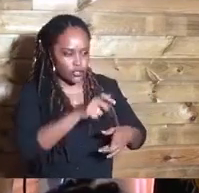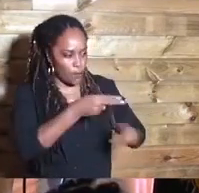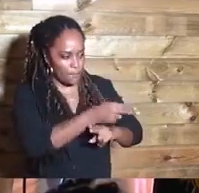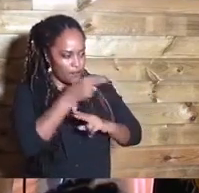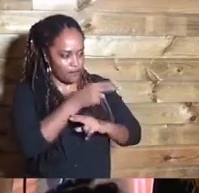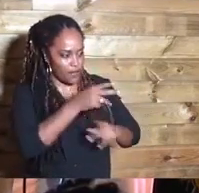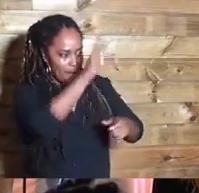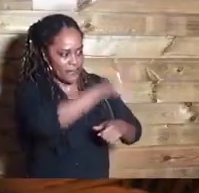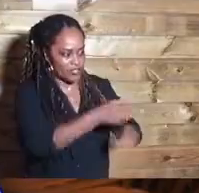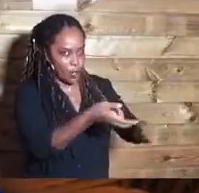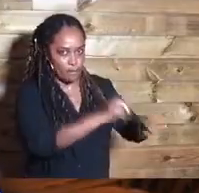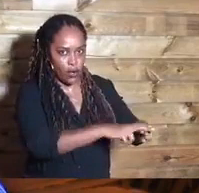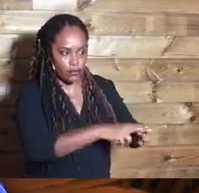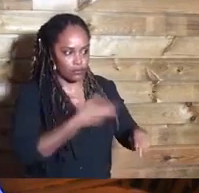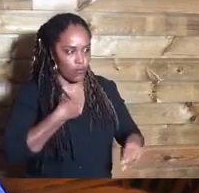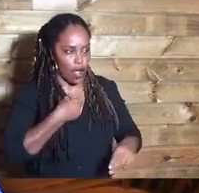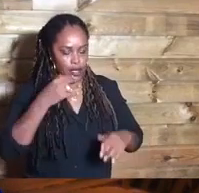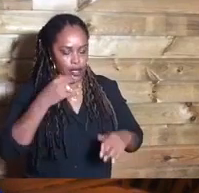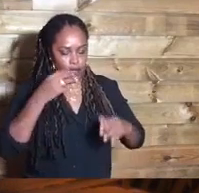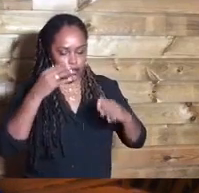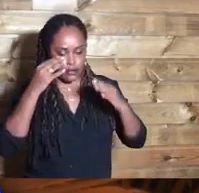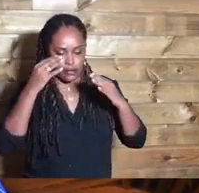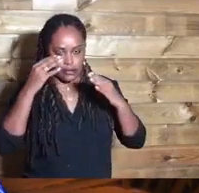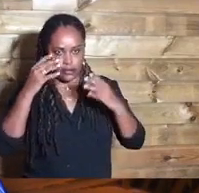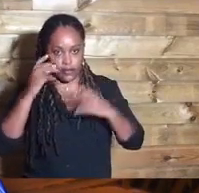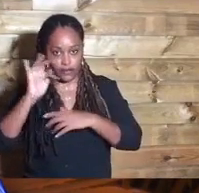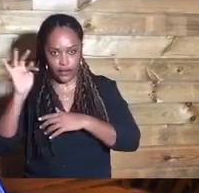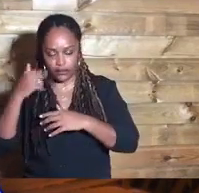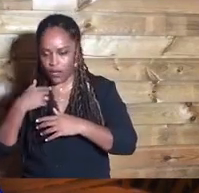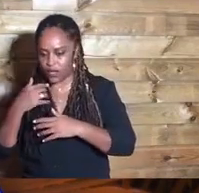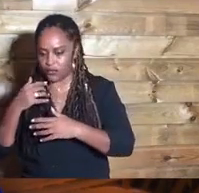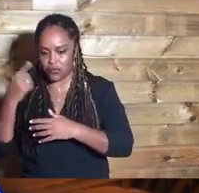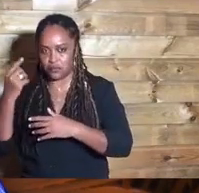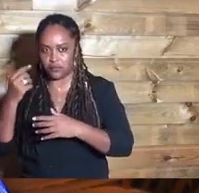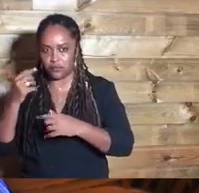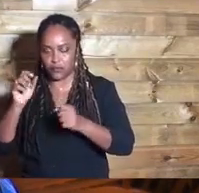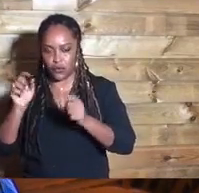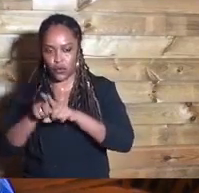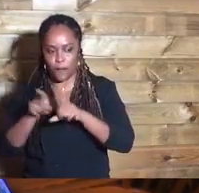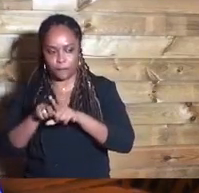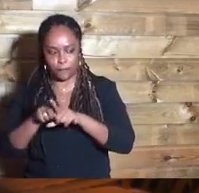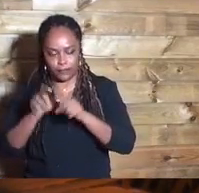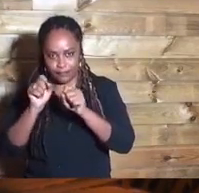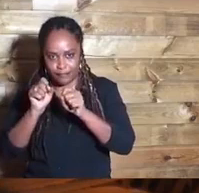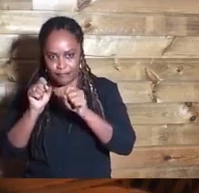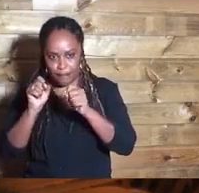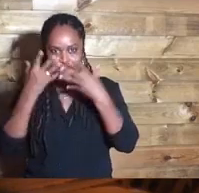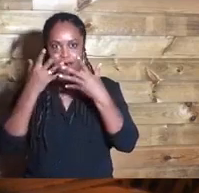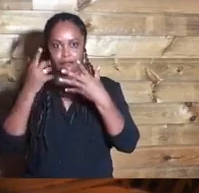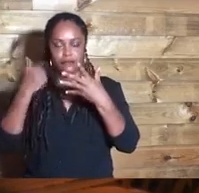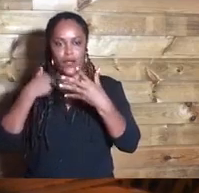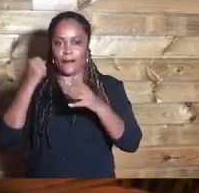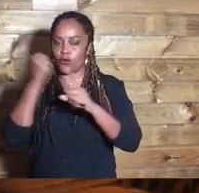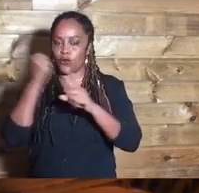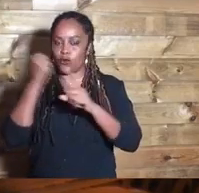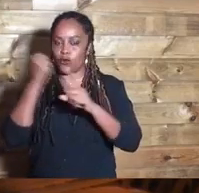ça, on n'a pas gens arrêté militer, parce que c'était qu'on l'a à dans génération moins